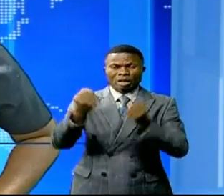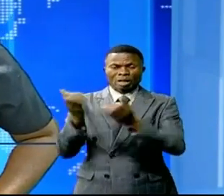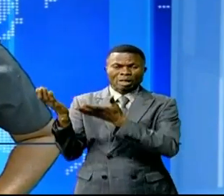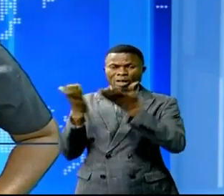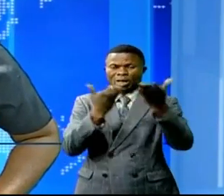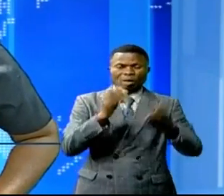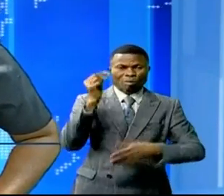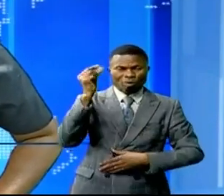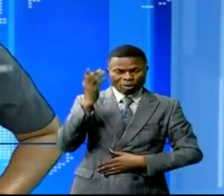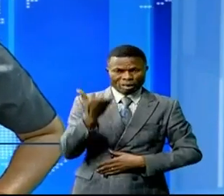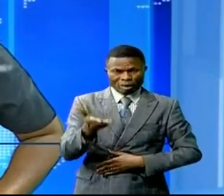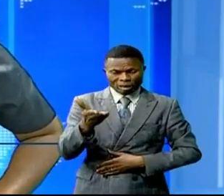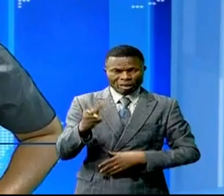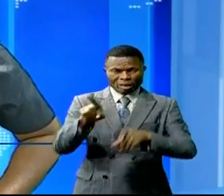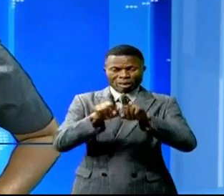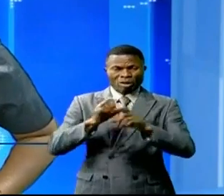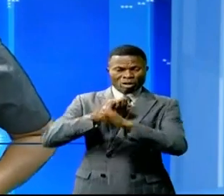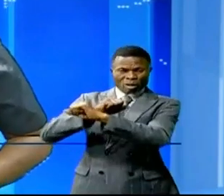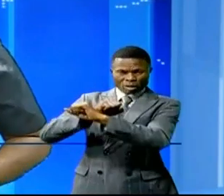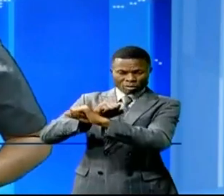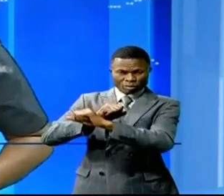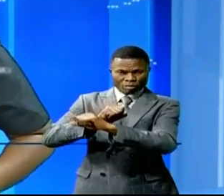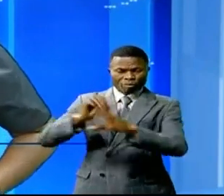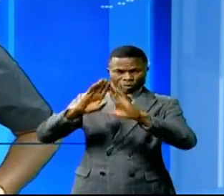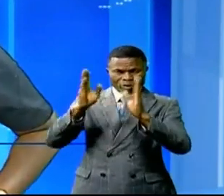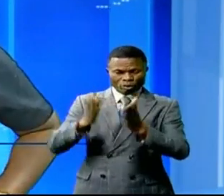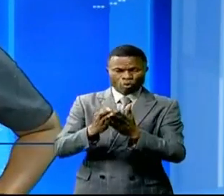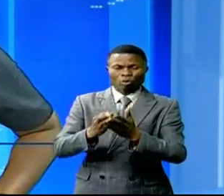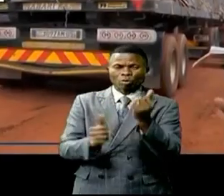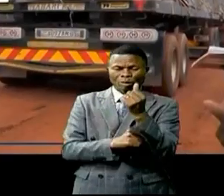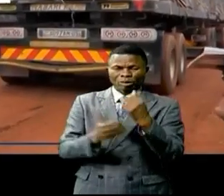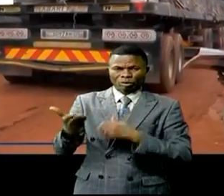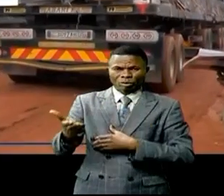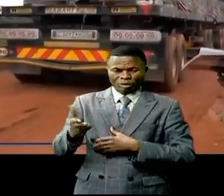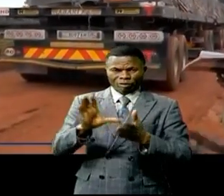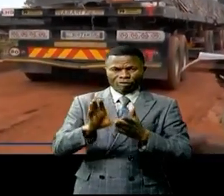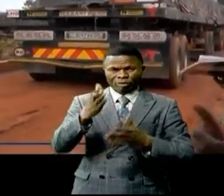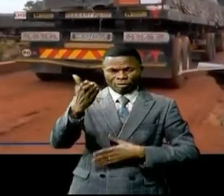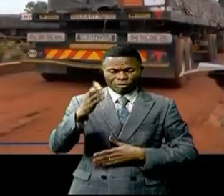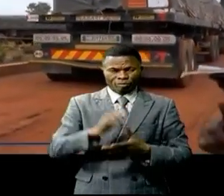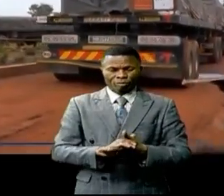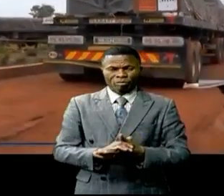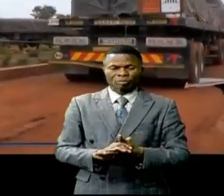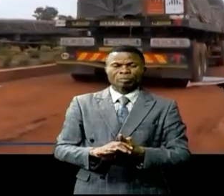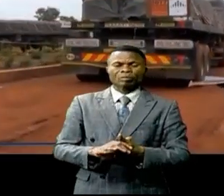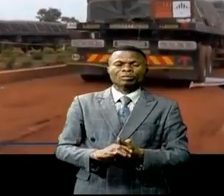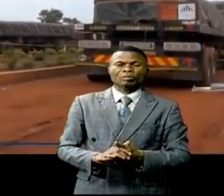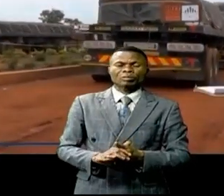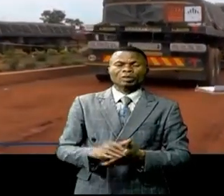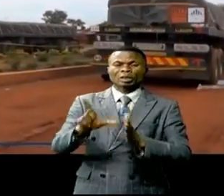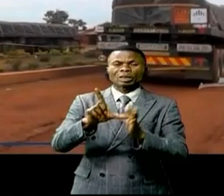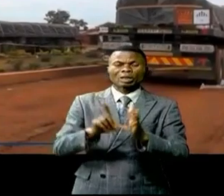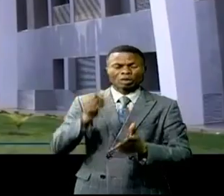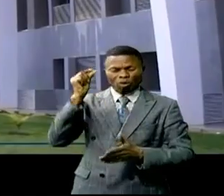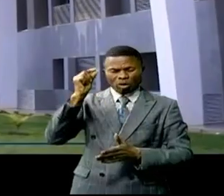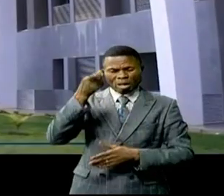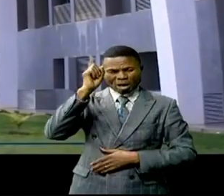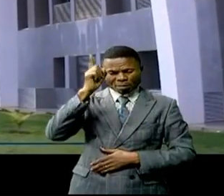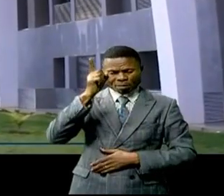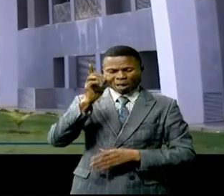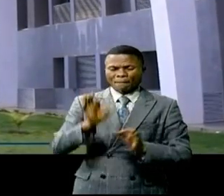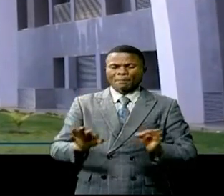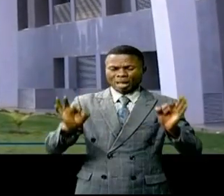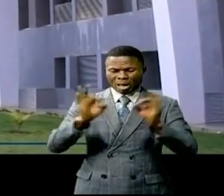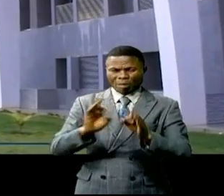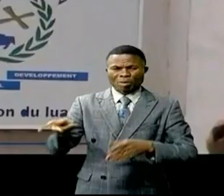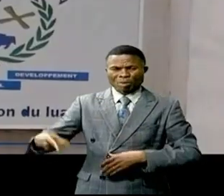de minerais et de la protection de ces derniers. Contre la fraude minière, restait l'une des priorités du gouvernement